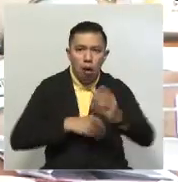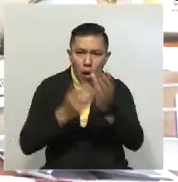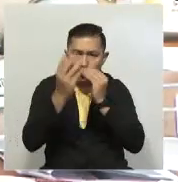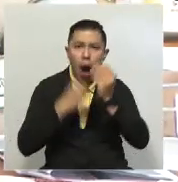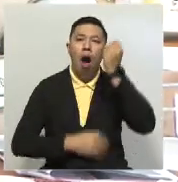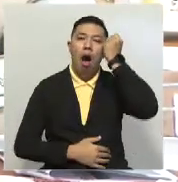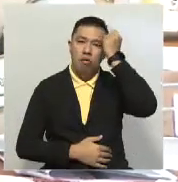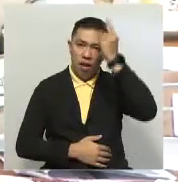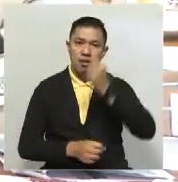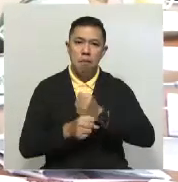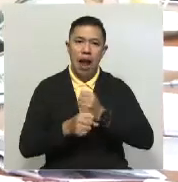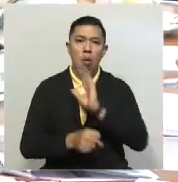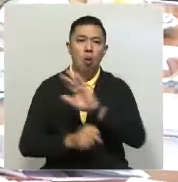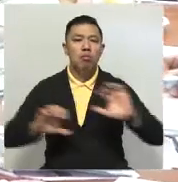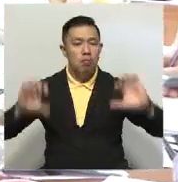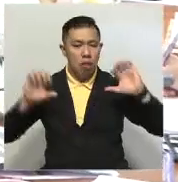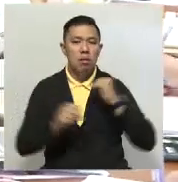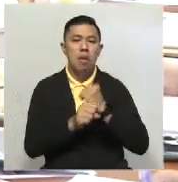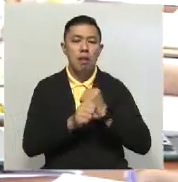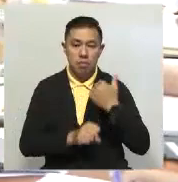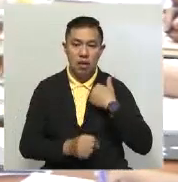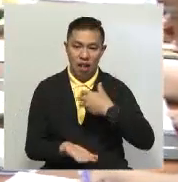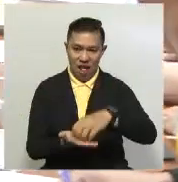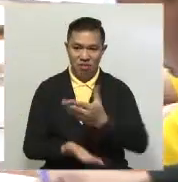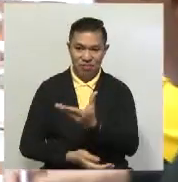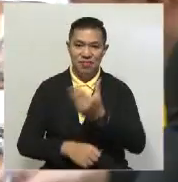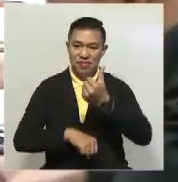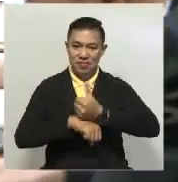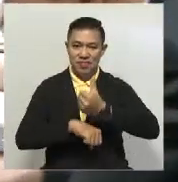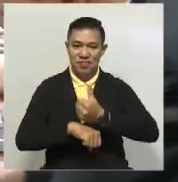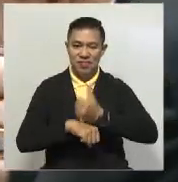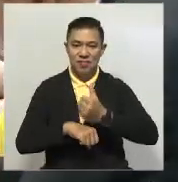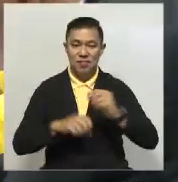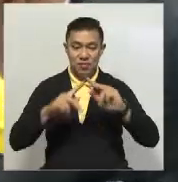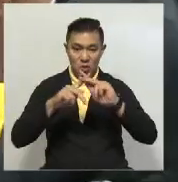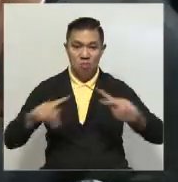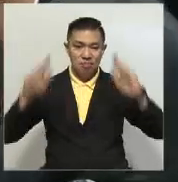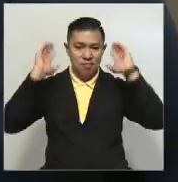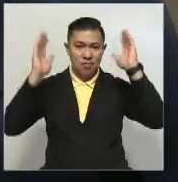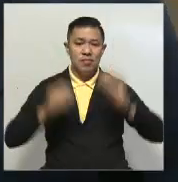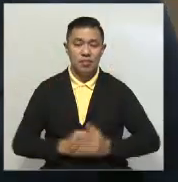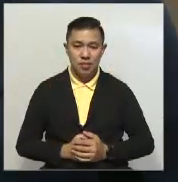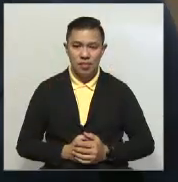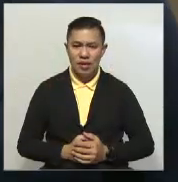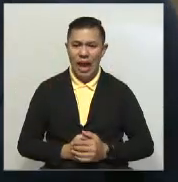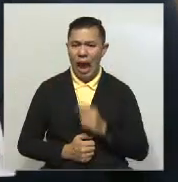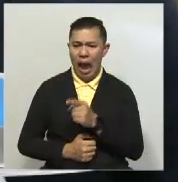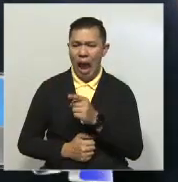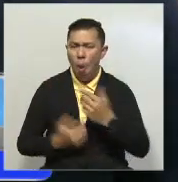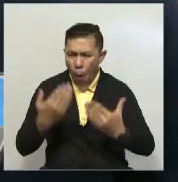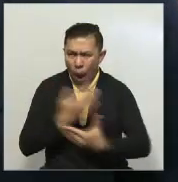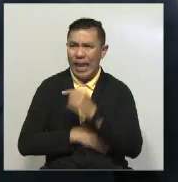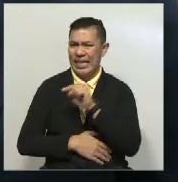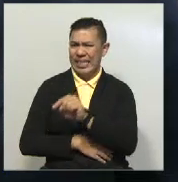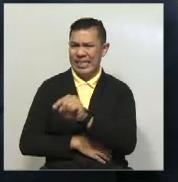เข้าใจการทำงานของรัฐบาลมากยิ่งขึ้นด้วยไปฟังเสียงพลโทสรรเสริญกันค่ะ ช่องทางนี้แหละจะเป็นช่องทาง